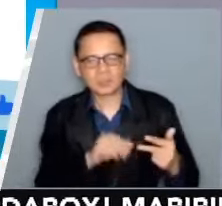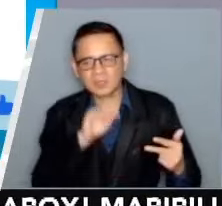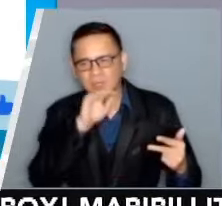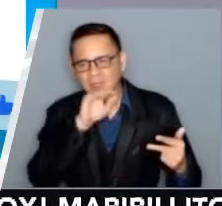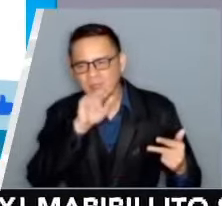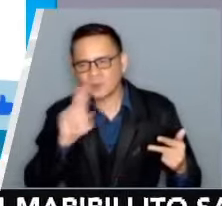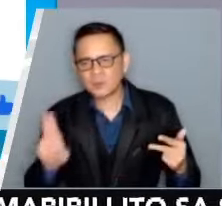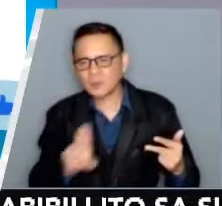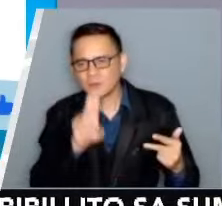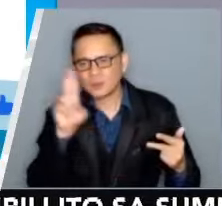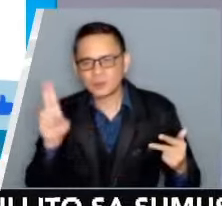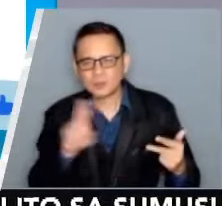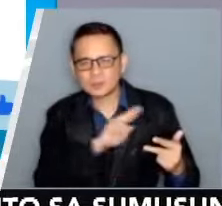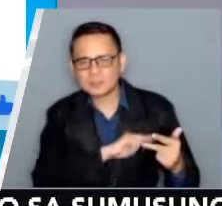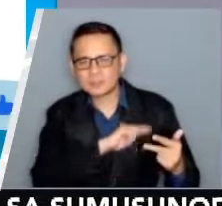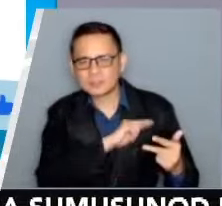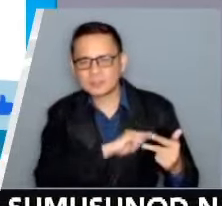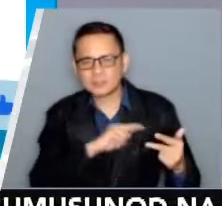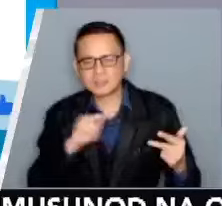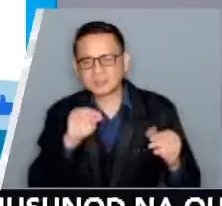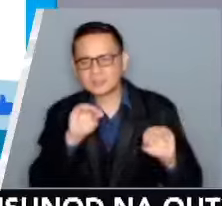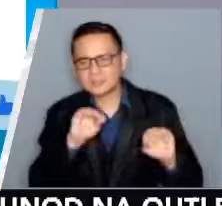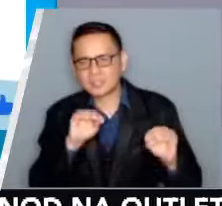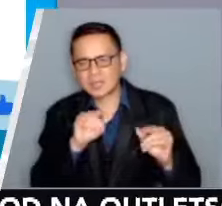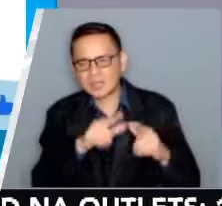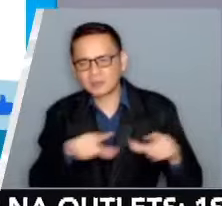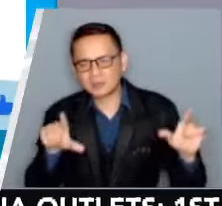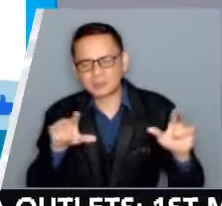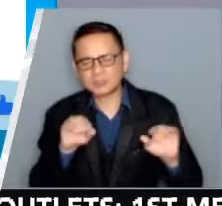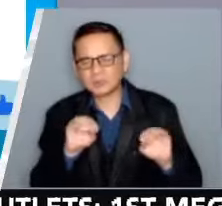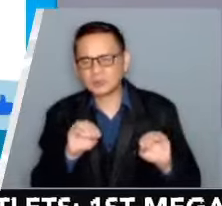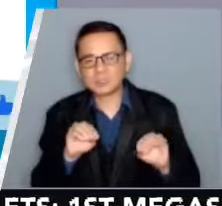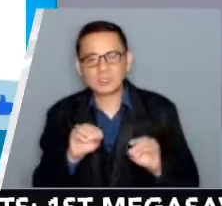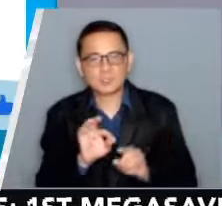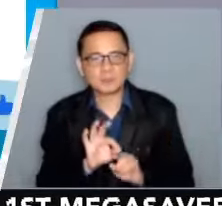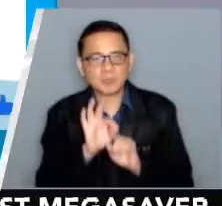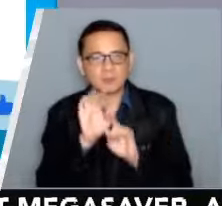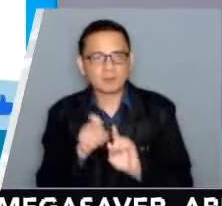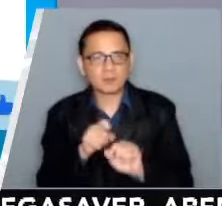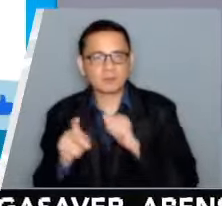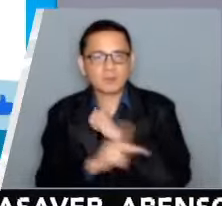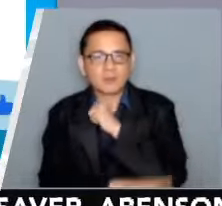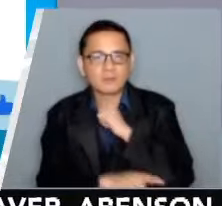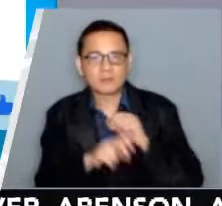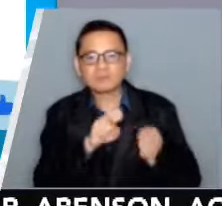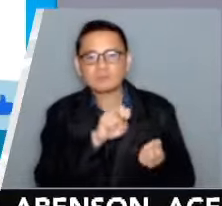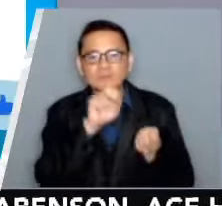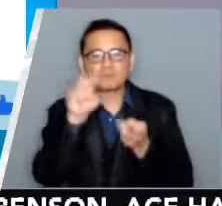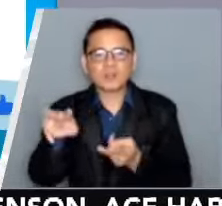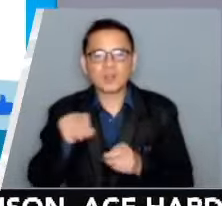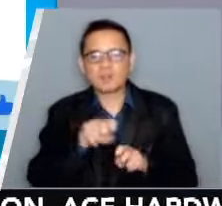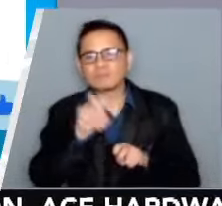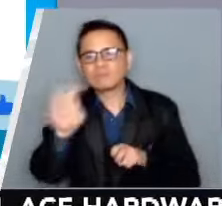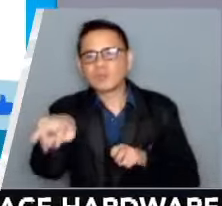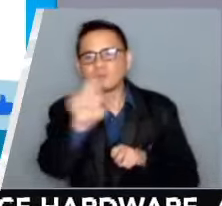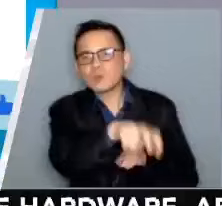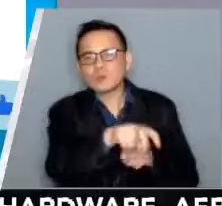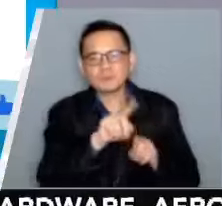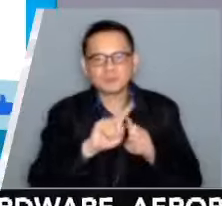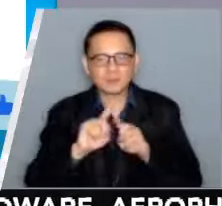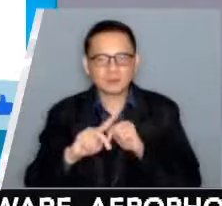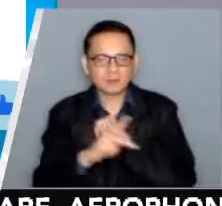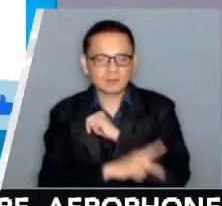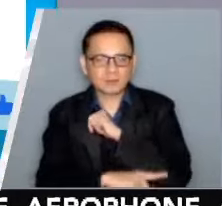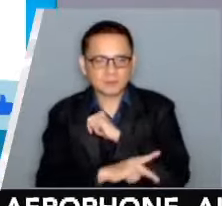mother tongue sa pagtuturo, lalo na kung magta-transfer mula probinsya papunta sa ibang lugar. Sangayon naman si Marge